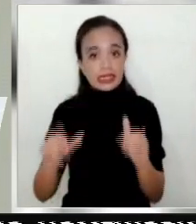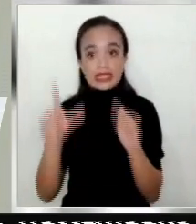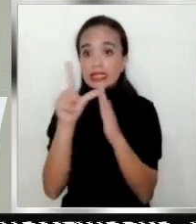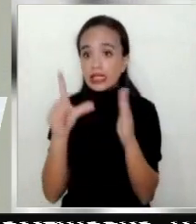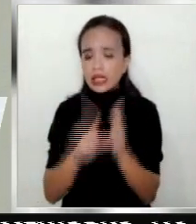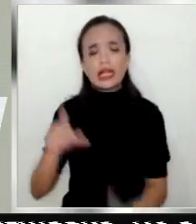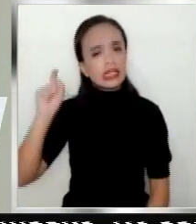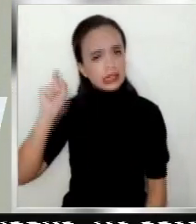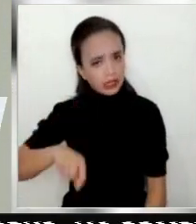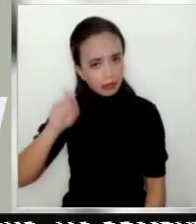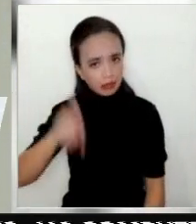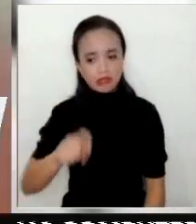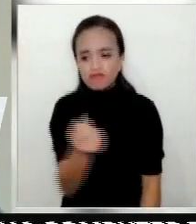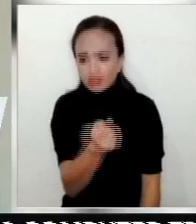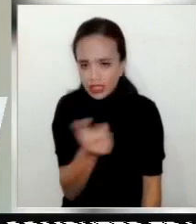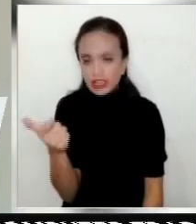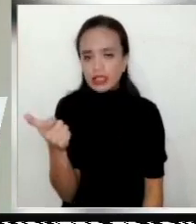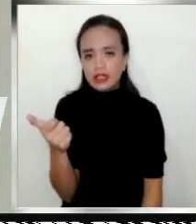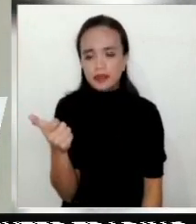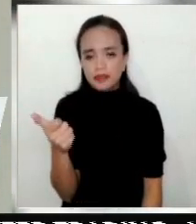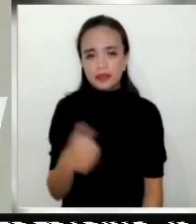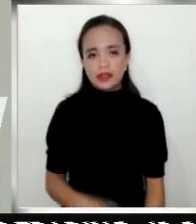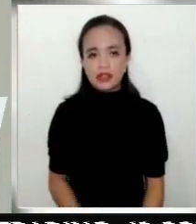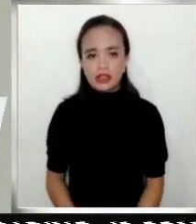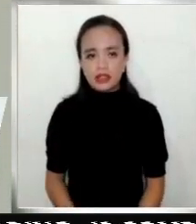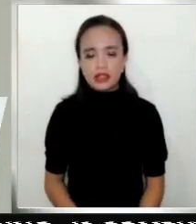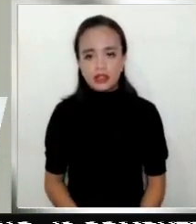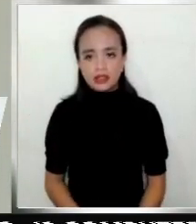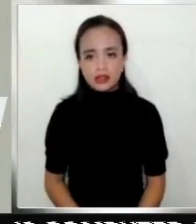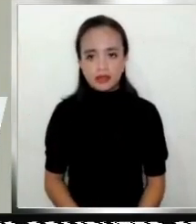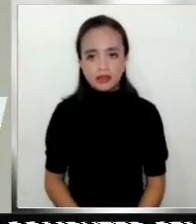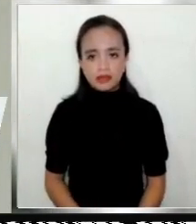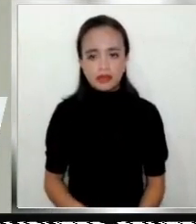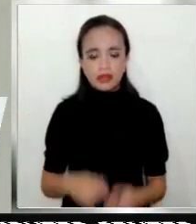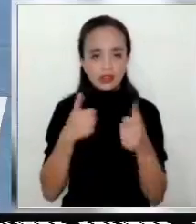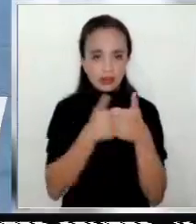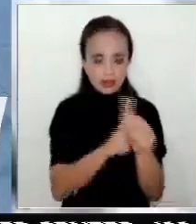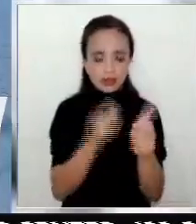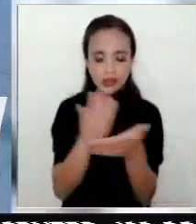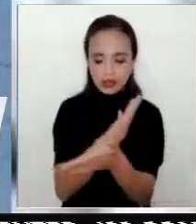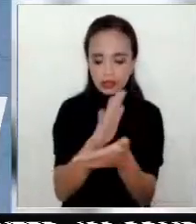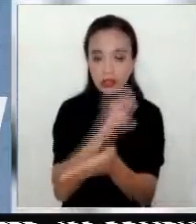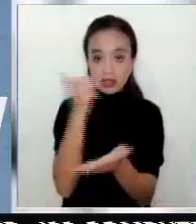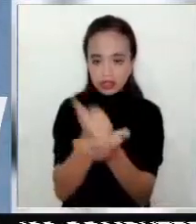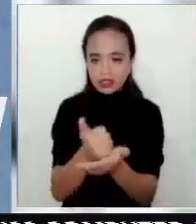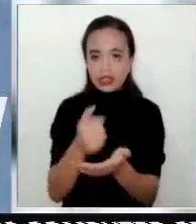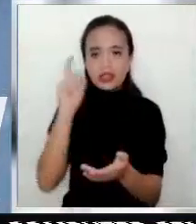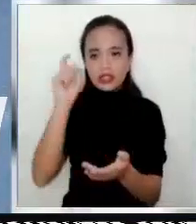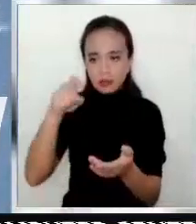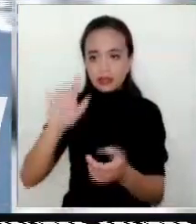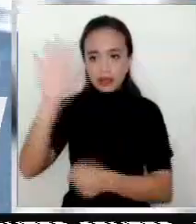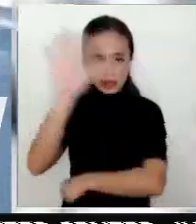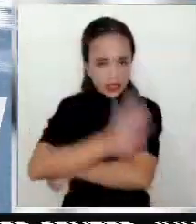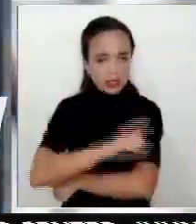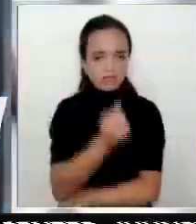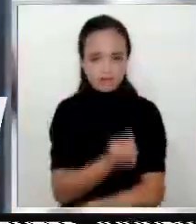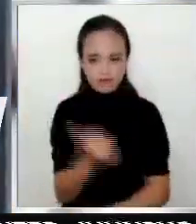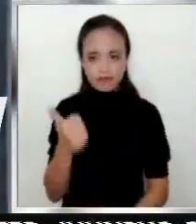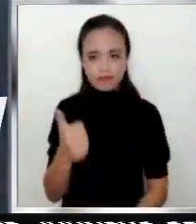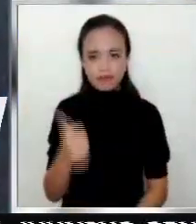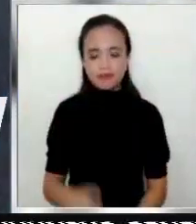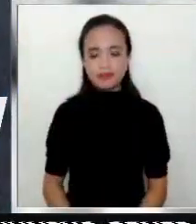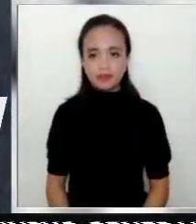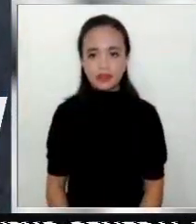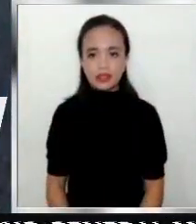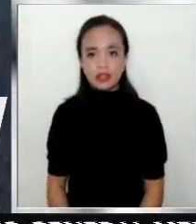tanggalin nila immediately after the elections. At sa resolution po natin, within 5 days, tanggalin po nila. Sa mga puna na naging kampante ang COMELEC, kaya